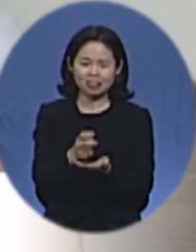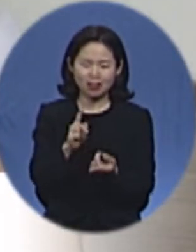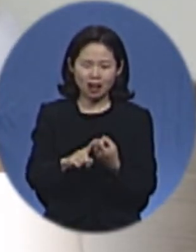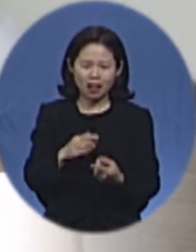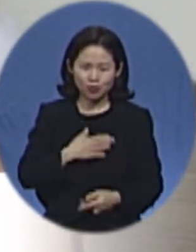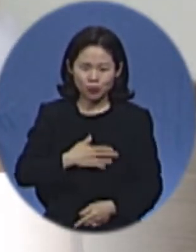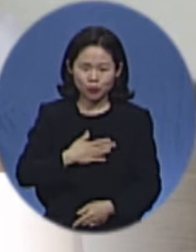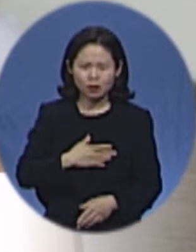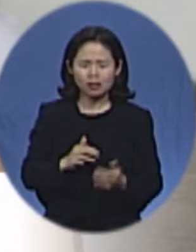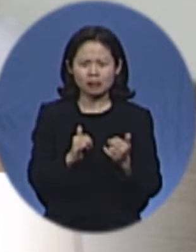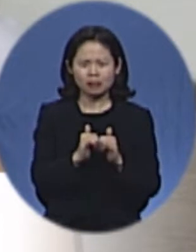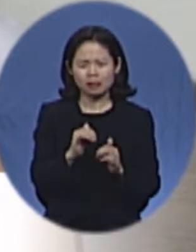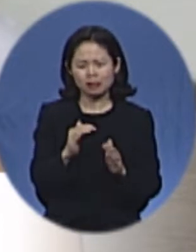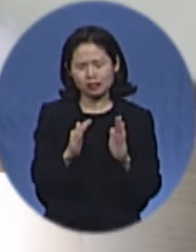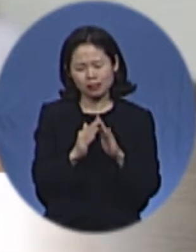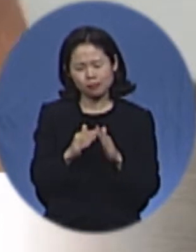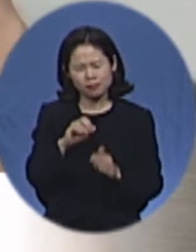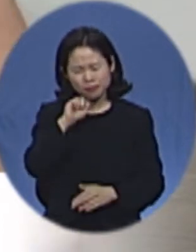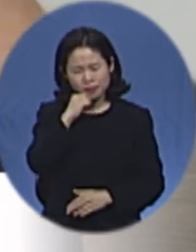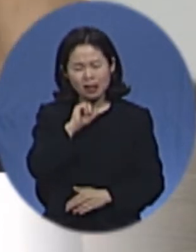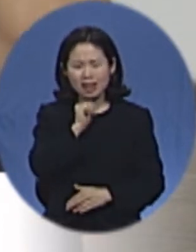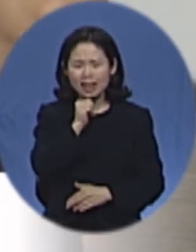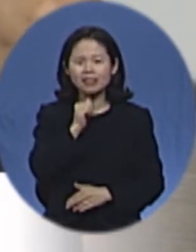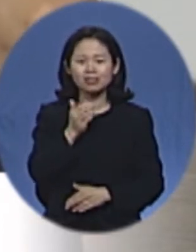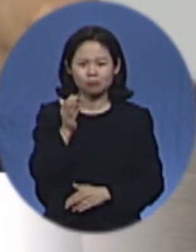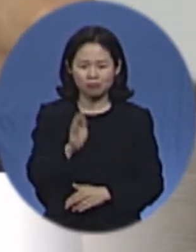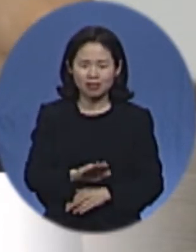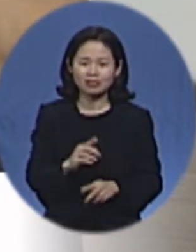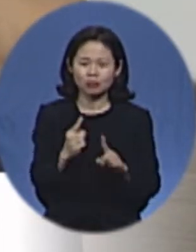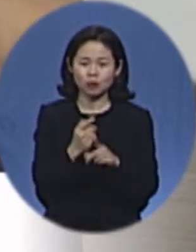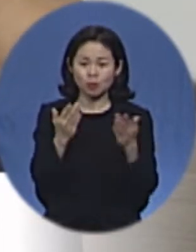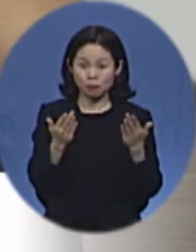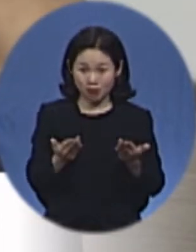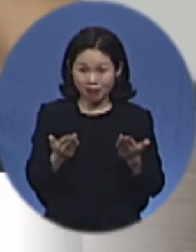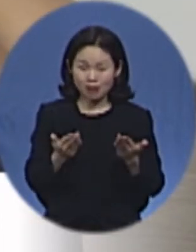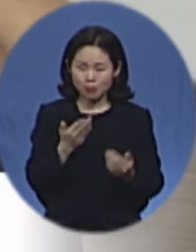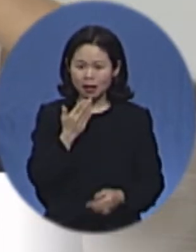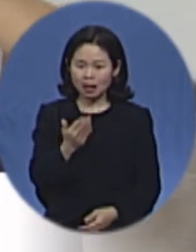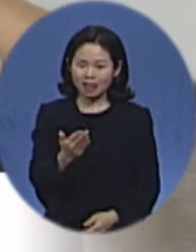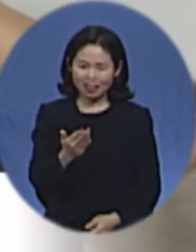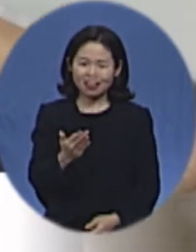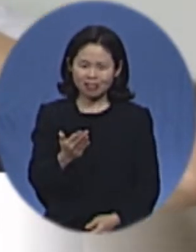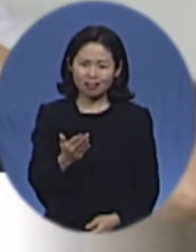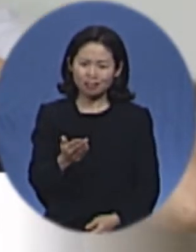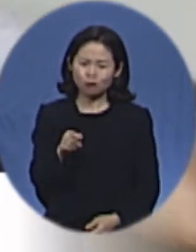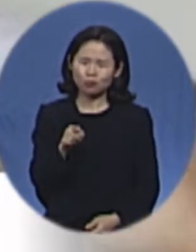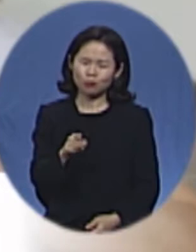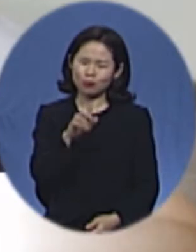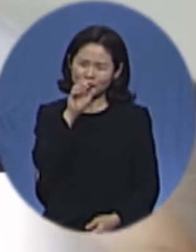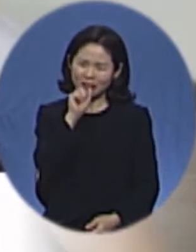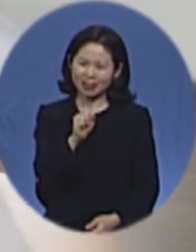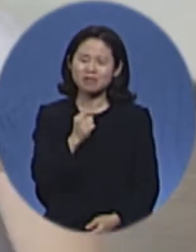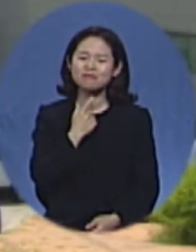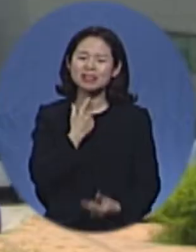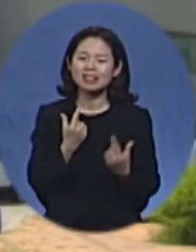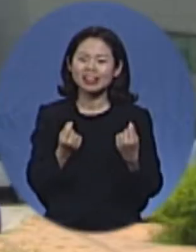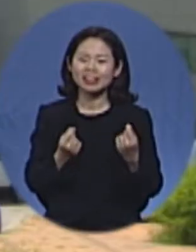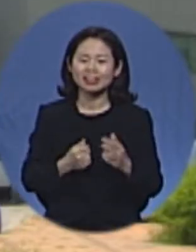누구나 없어도 치료받고 이렇게 할 수 있는 그런 부분이 너무